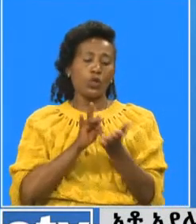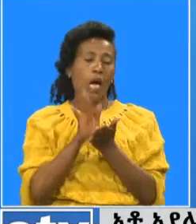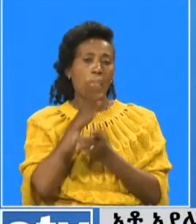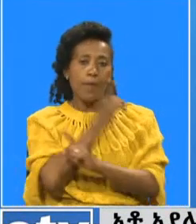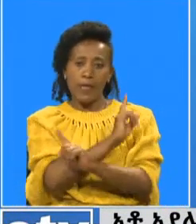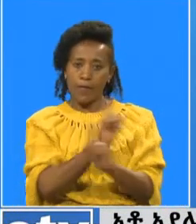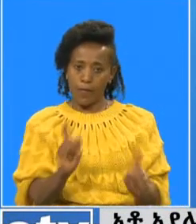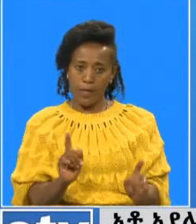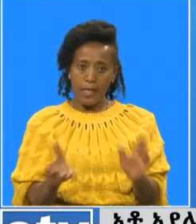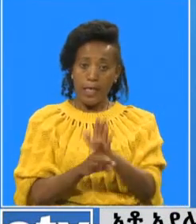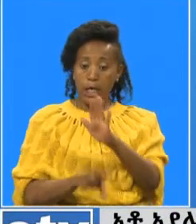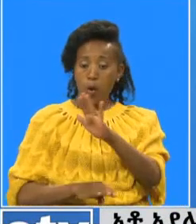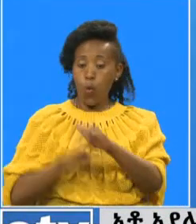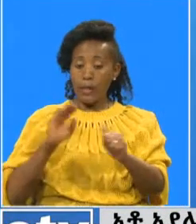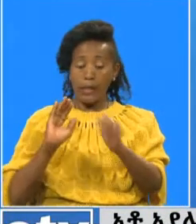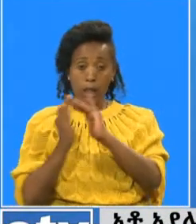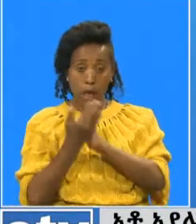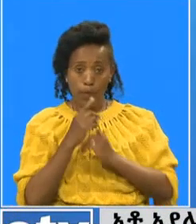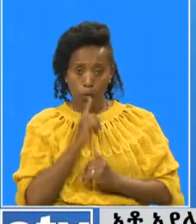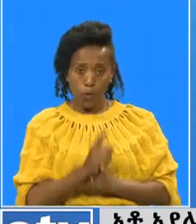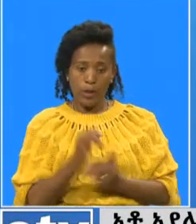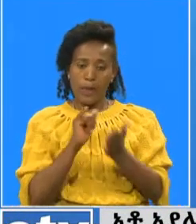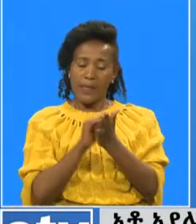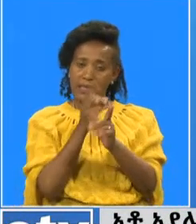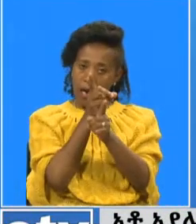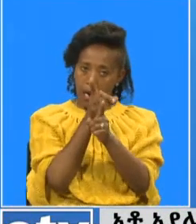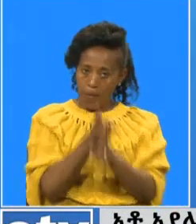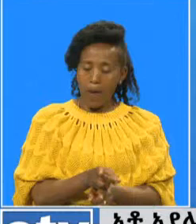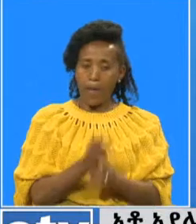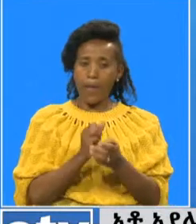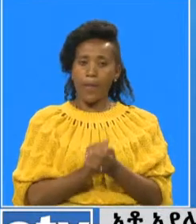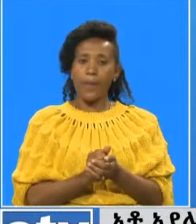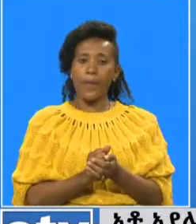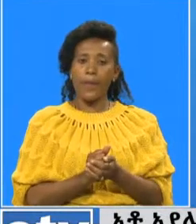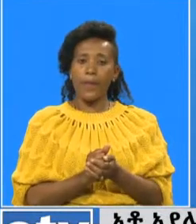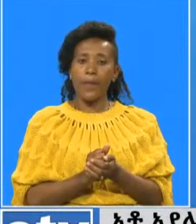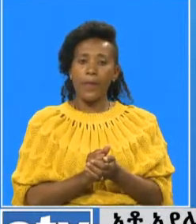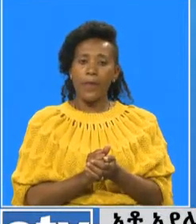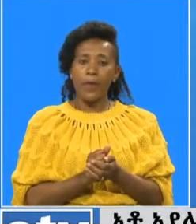አለመክፈል ህገ ወጥ ስለሚሆን በዚህ አግባብ ያው